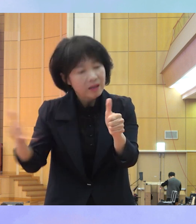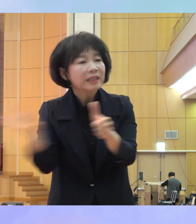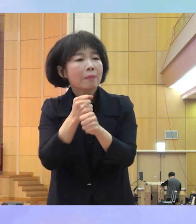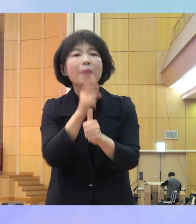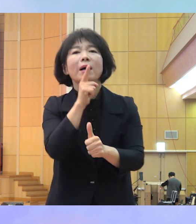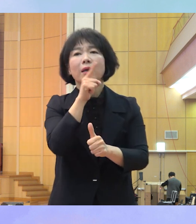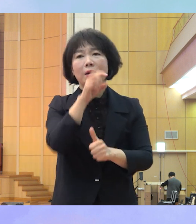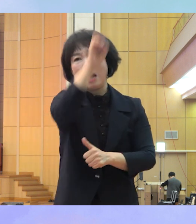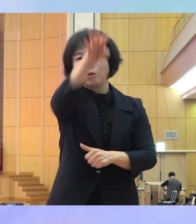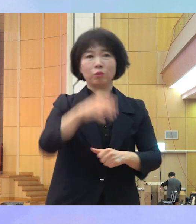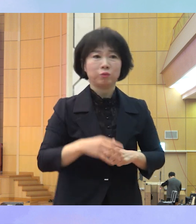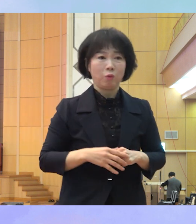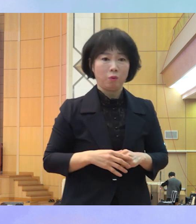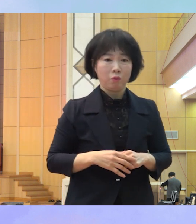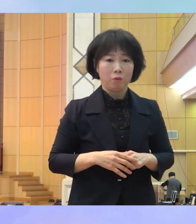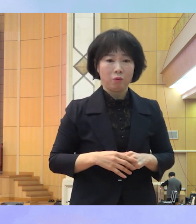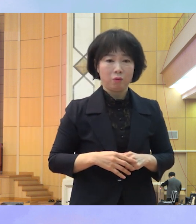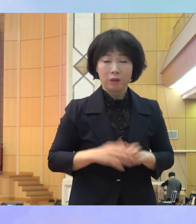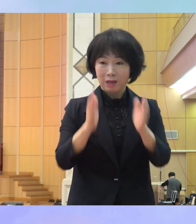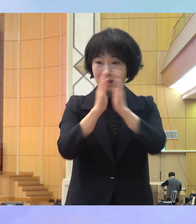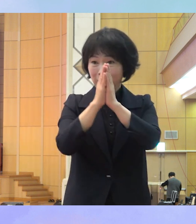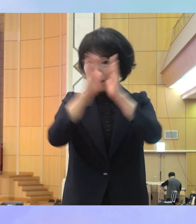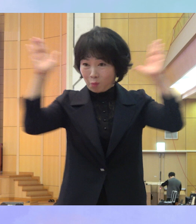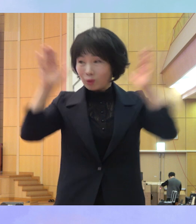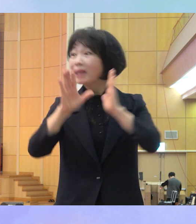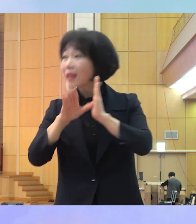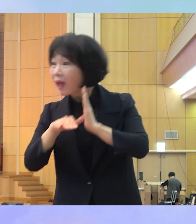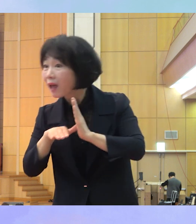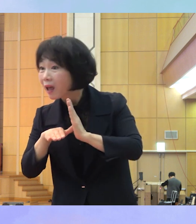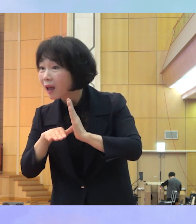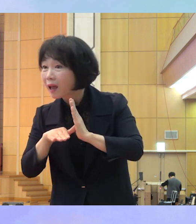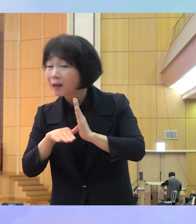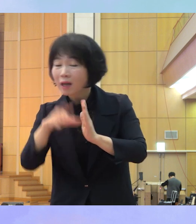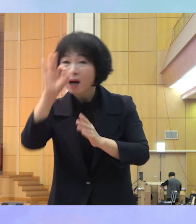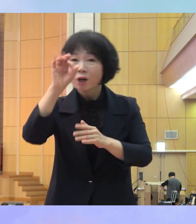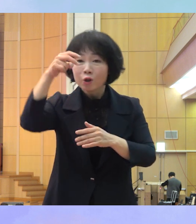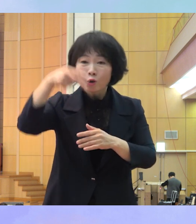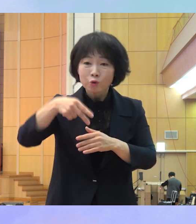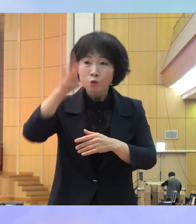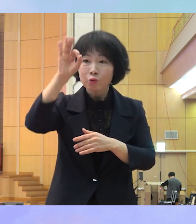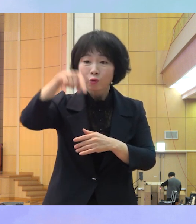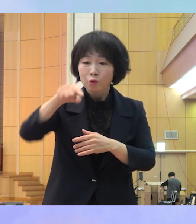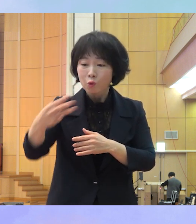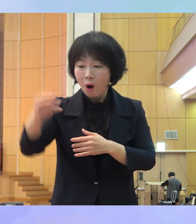잡고 그랬어요. 그러니까 모세 당시에 6월절 때